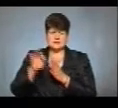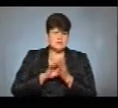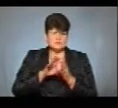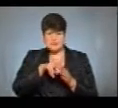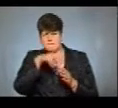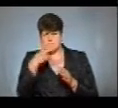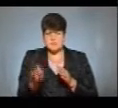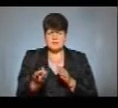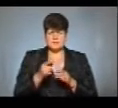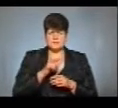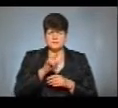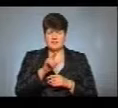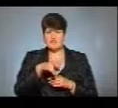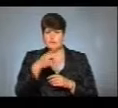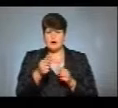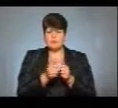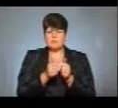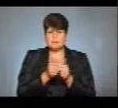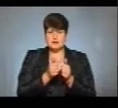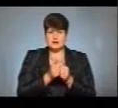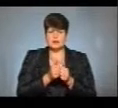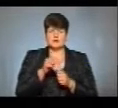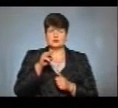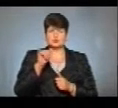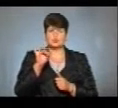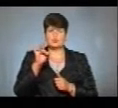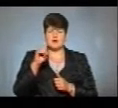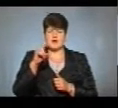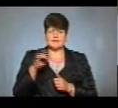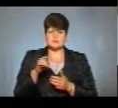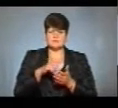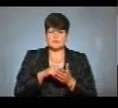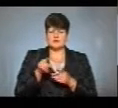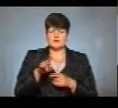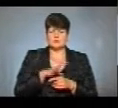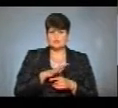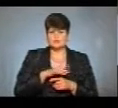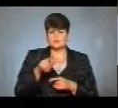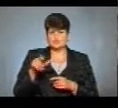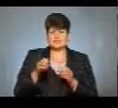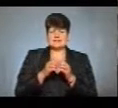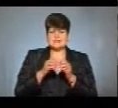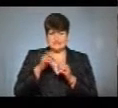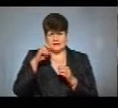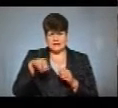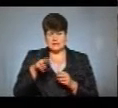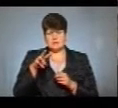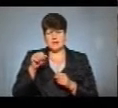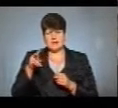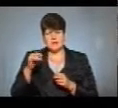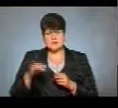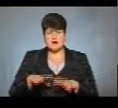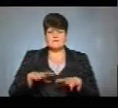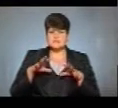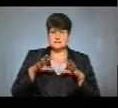падіння малазійського Боїнга. Він впав поблизу окупованого Тореза. На борту були громадяни 10 країн, зокрема Нідерландів, Малайзії, Австралії.